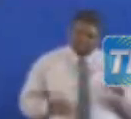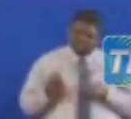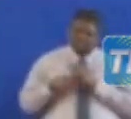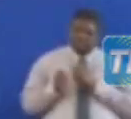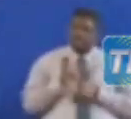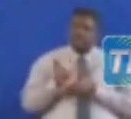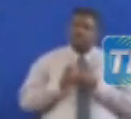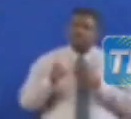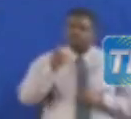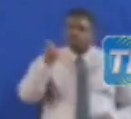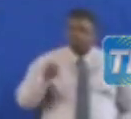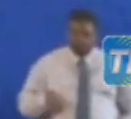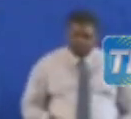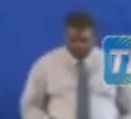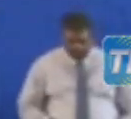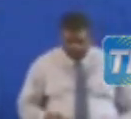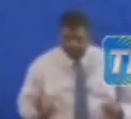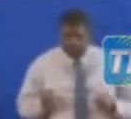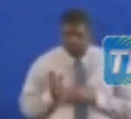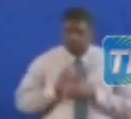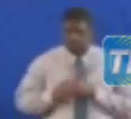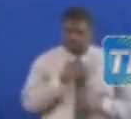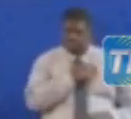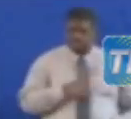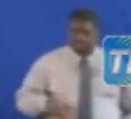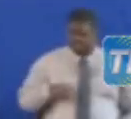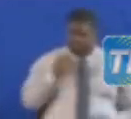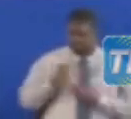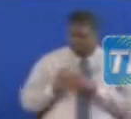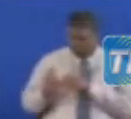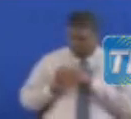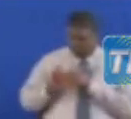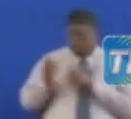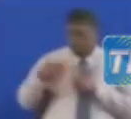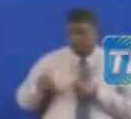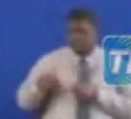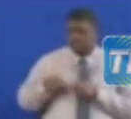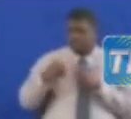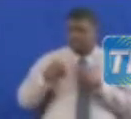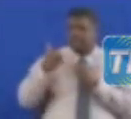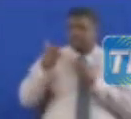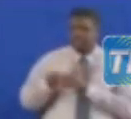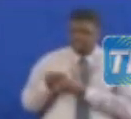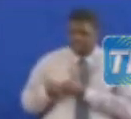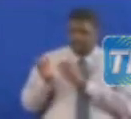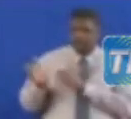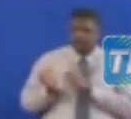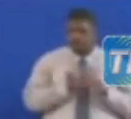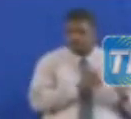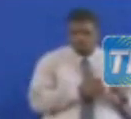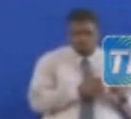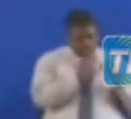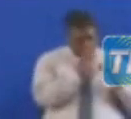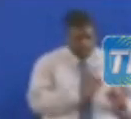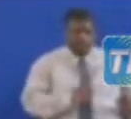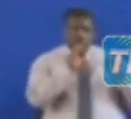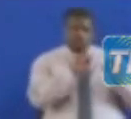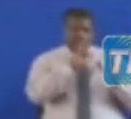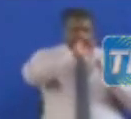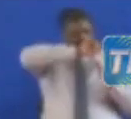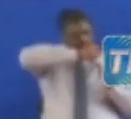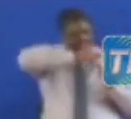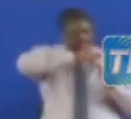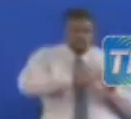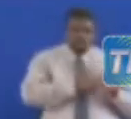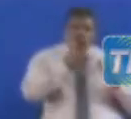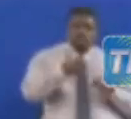katika halmashauri. Aidha, ofisi ya Rais Temisemi kwa kushirikiana na Wizara ya Fedha na Mipango inaboresha vigezo